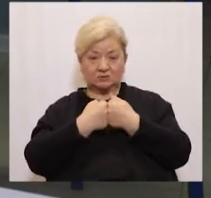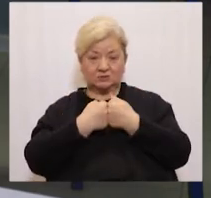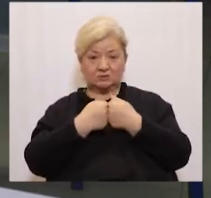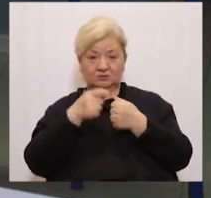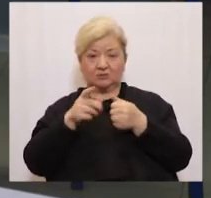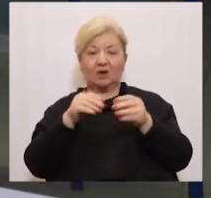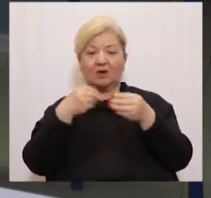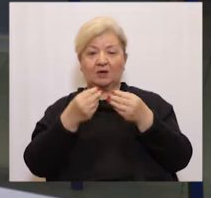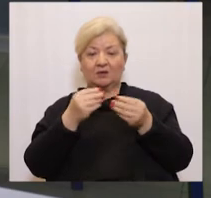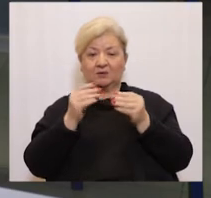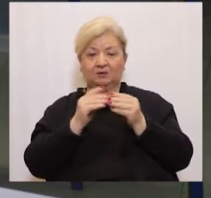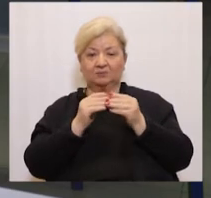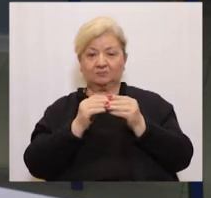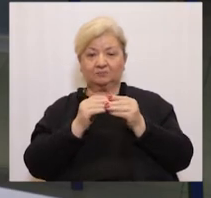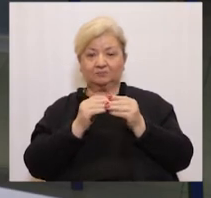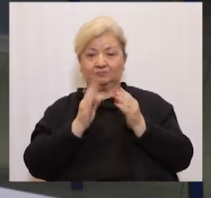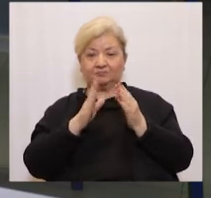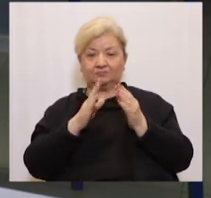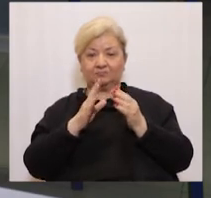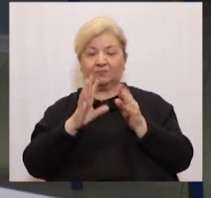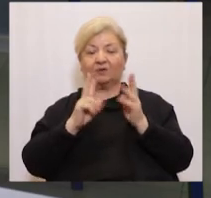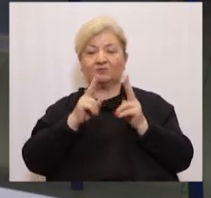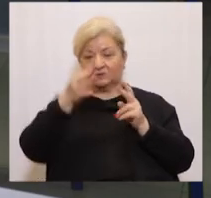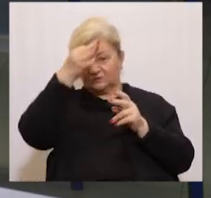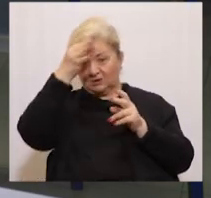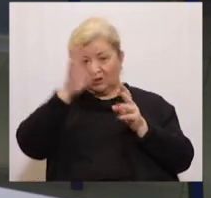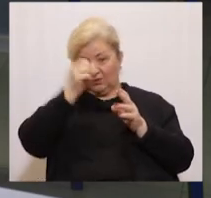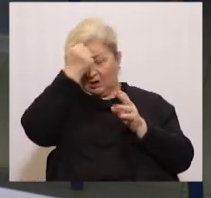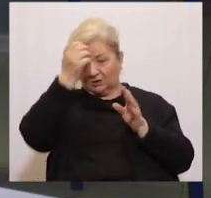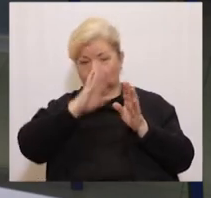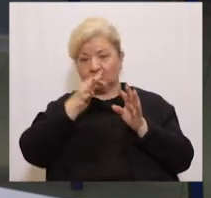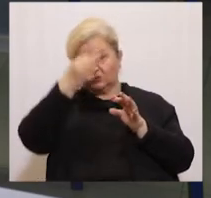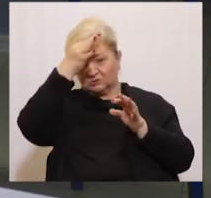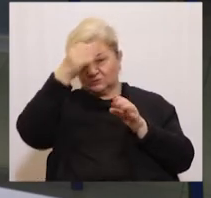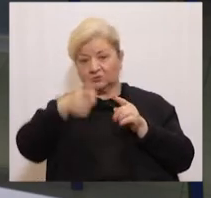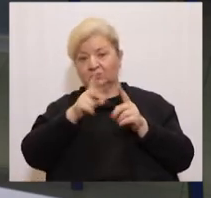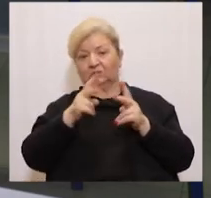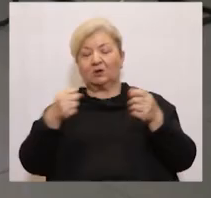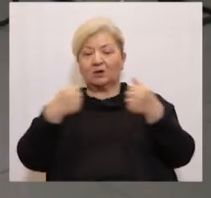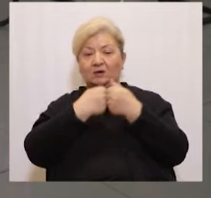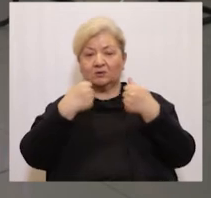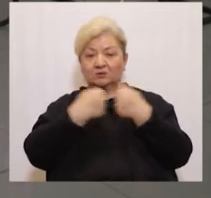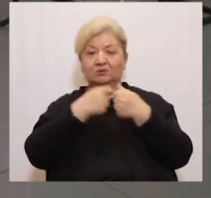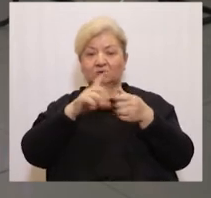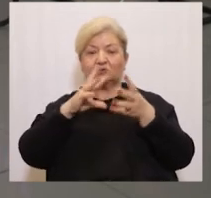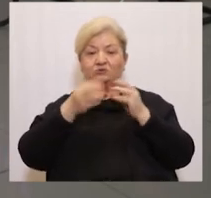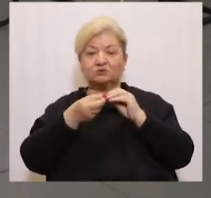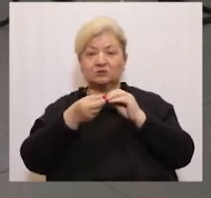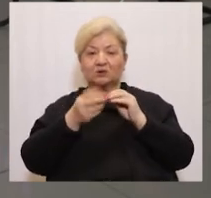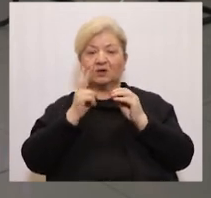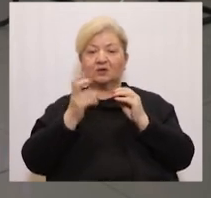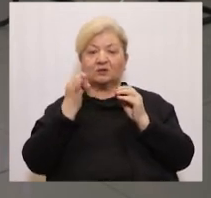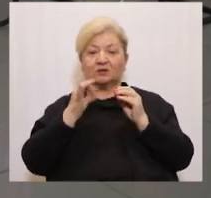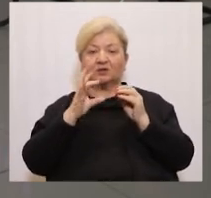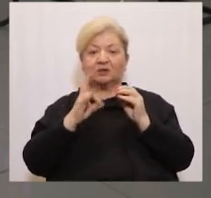დაჯახებები არის ელასტიური. შეგახსენებთ, ვისაც არ გვახსოვს, რომ ელასტიური დაჯახება გულისხმობს იმას, რომ ჯამური